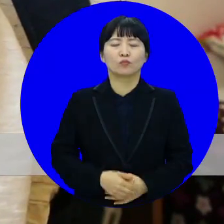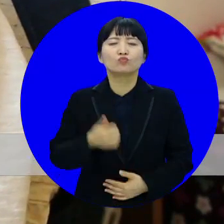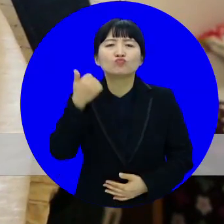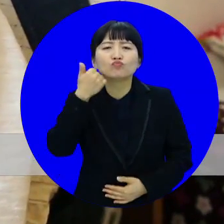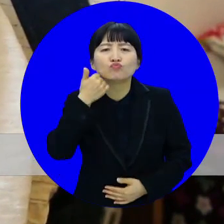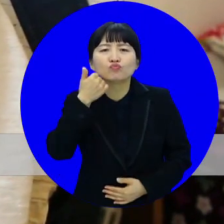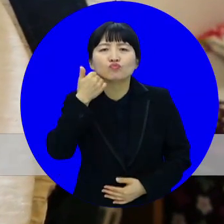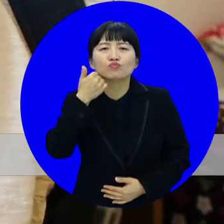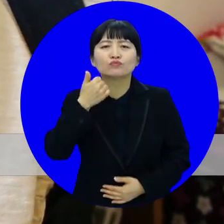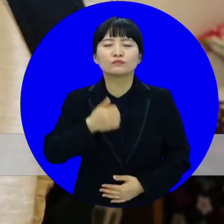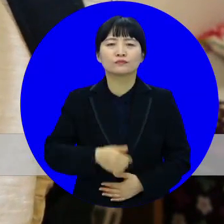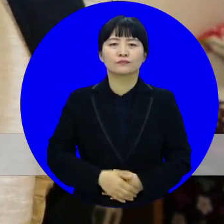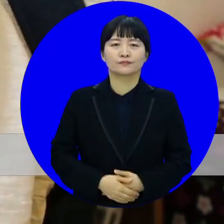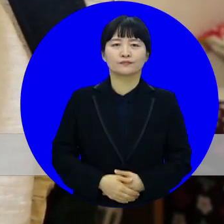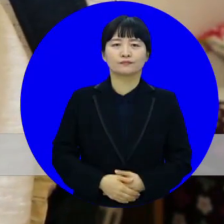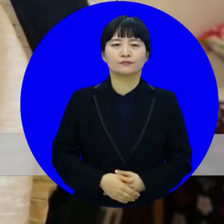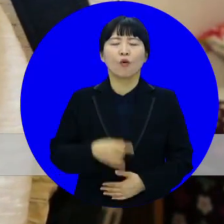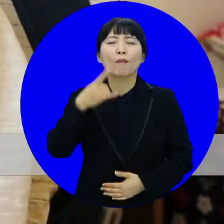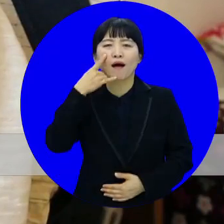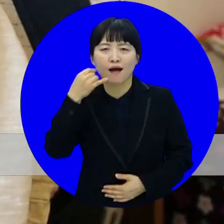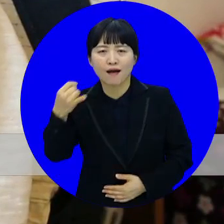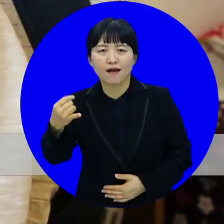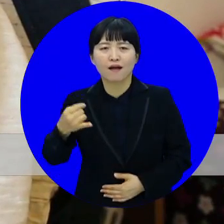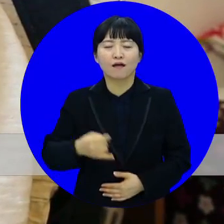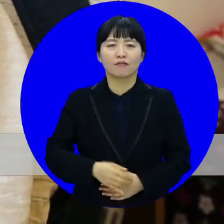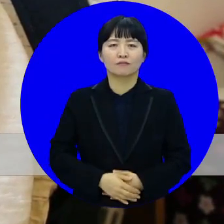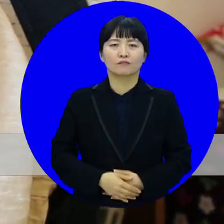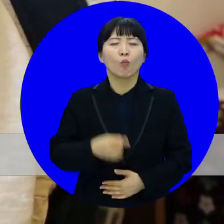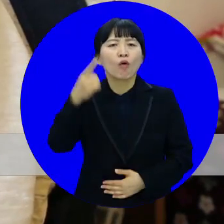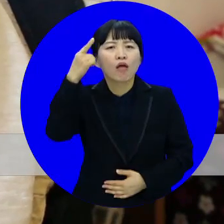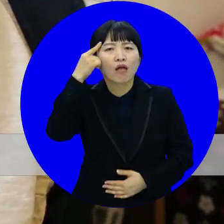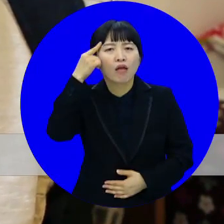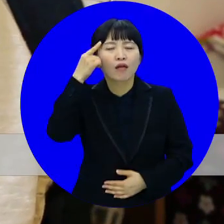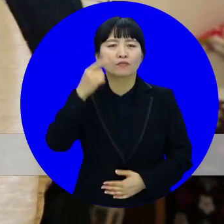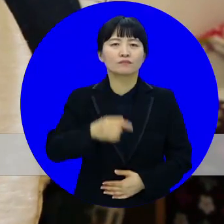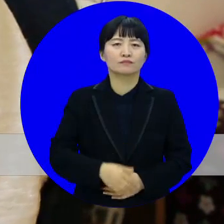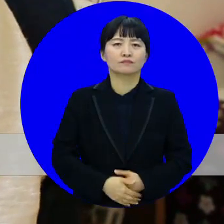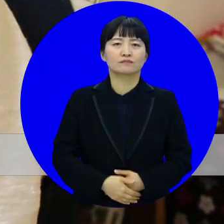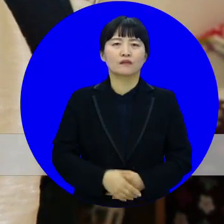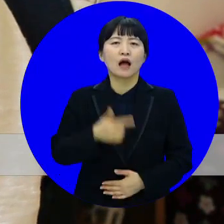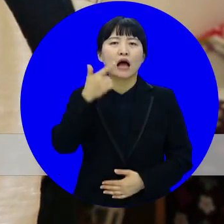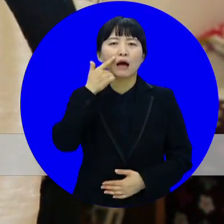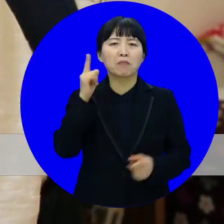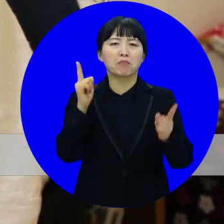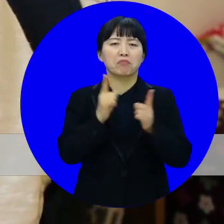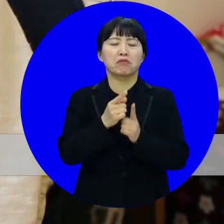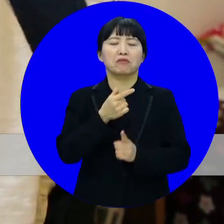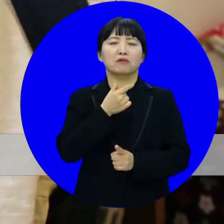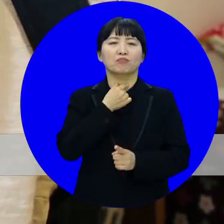누가요? 엄마가요. 왜요? 나 아빠 만나고 싶다고 해요.